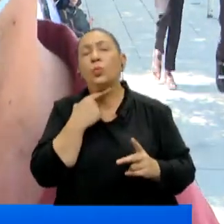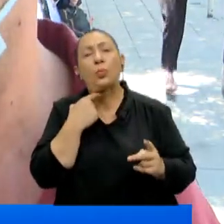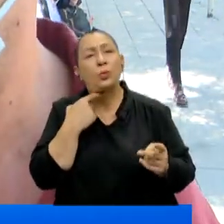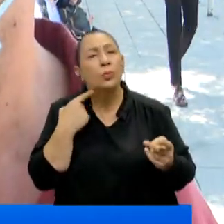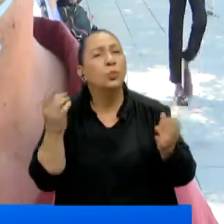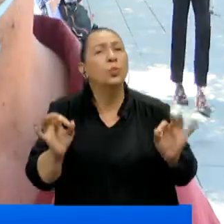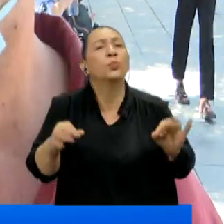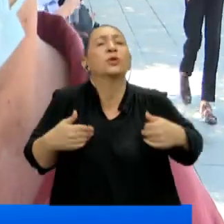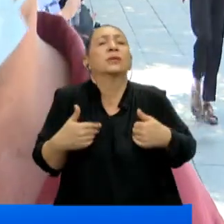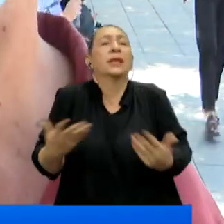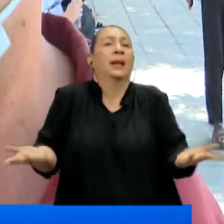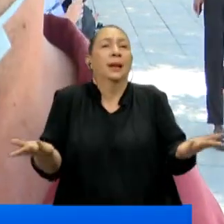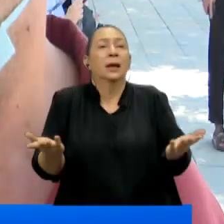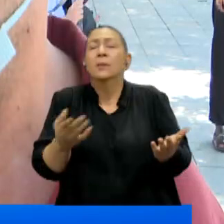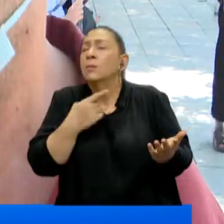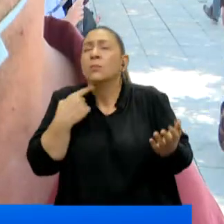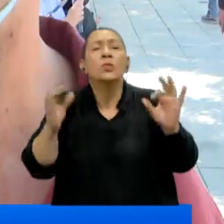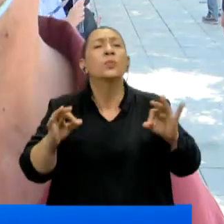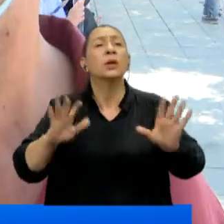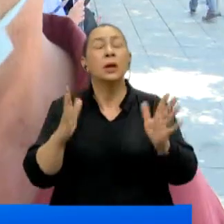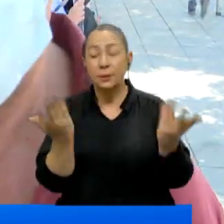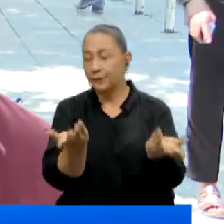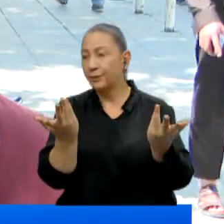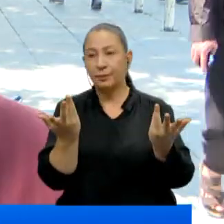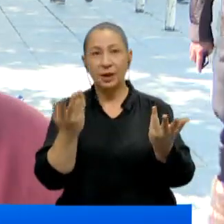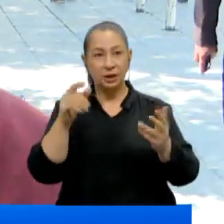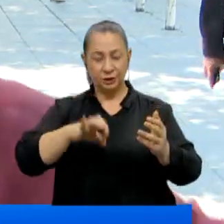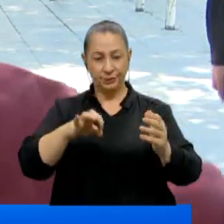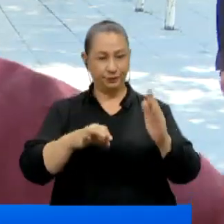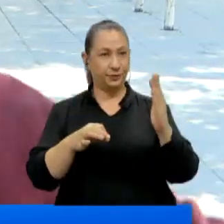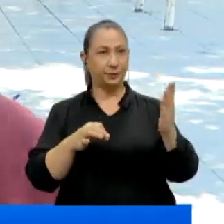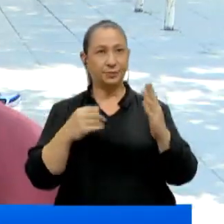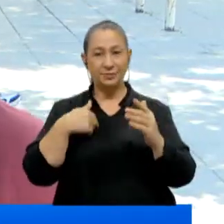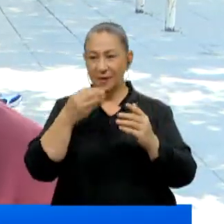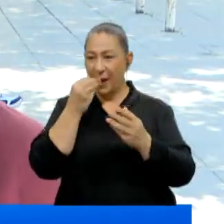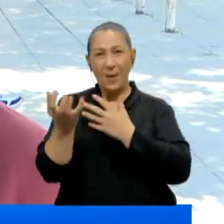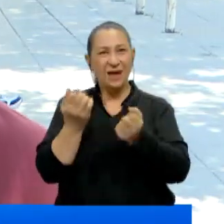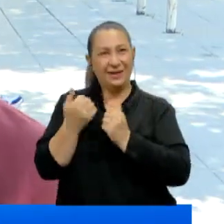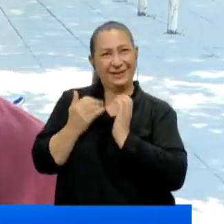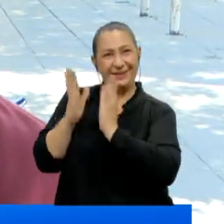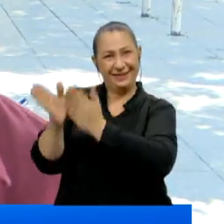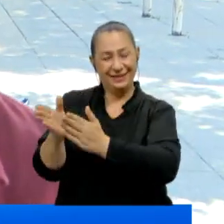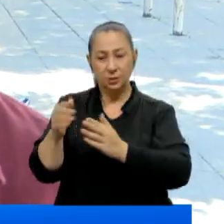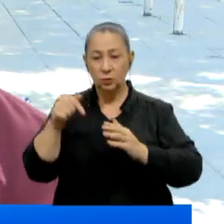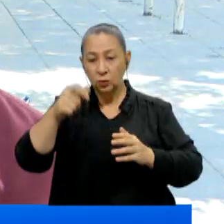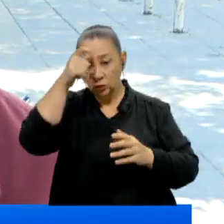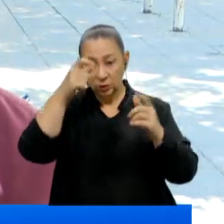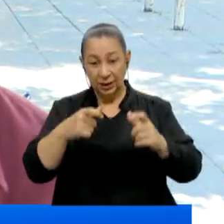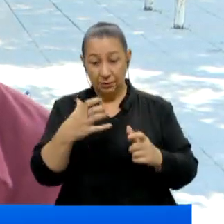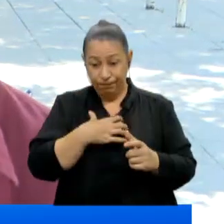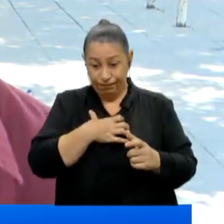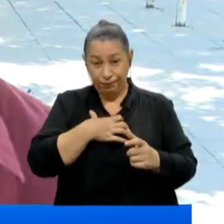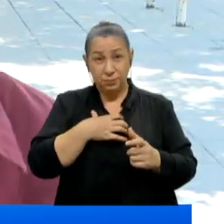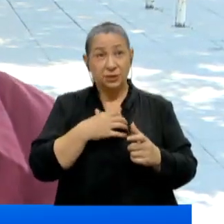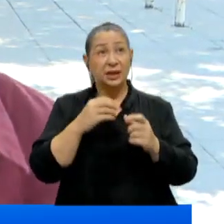Mümkün değil. Hiç mümkün değil. Yani şimdi şeye uğradım, markete uğradım. Bu ülkede yerli